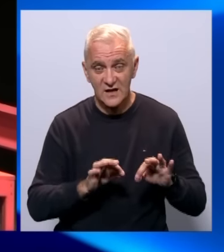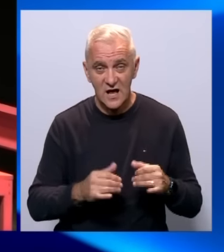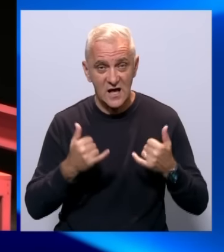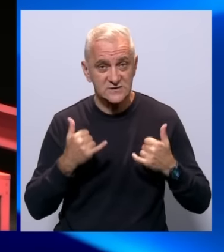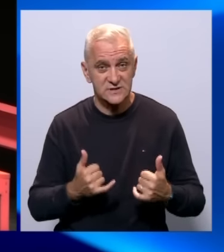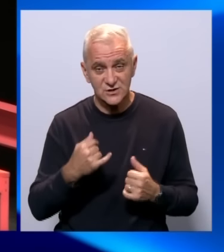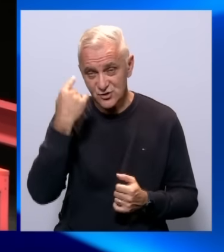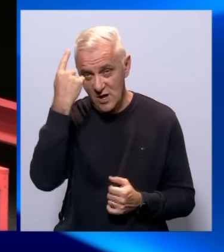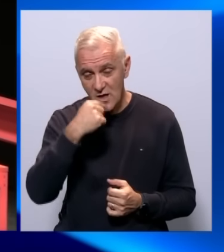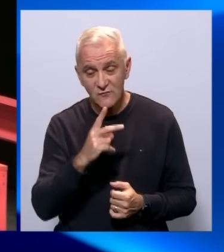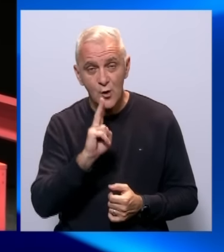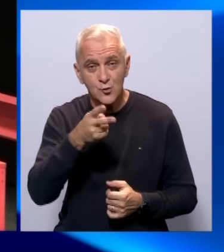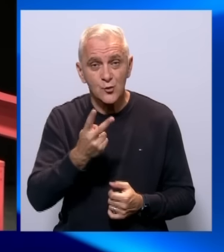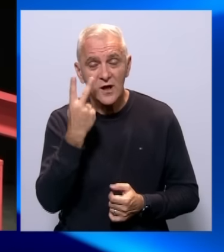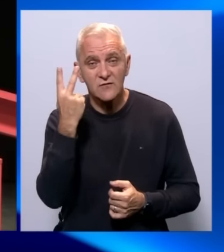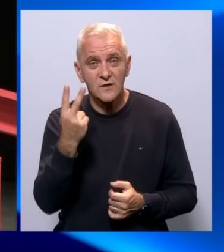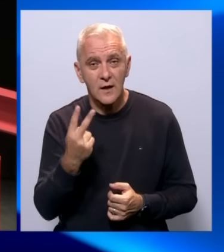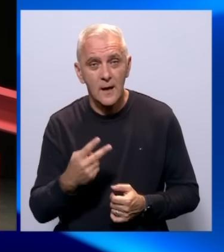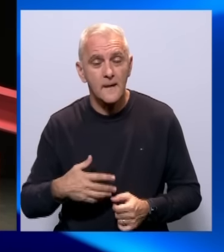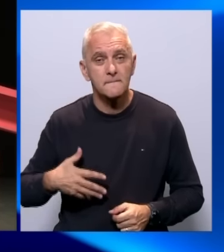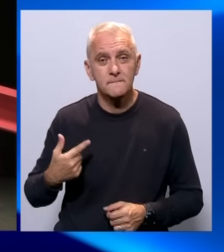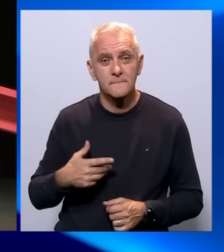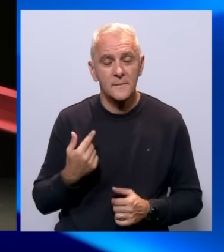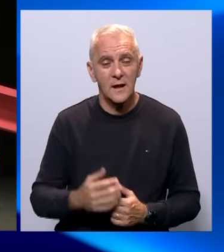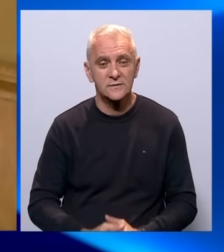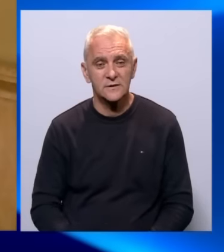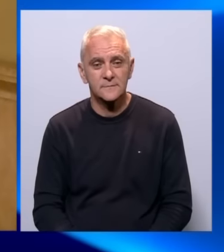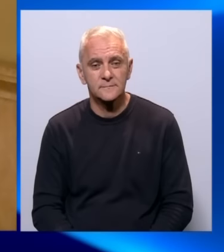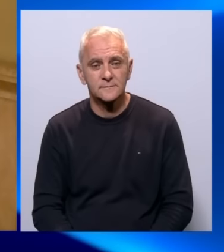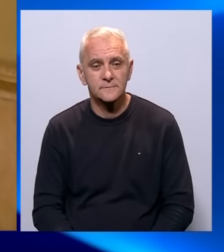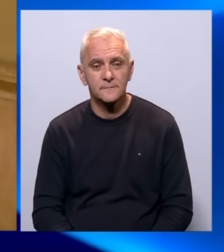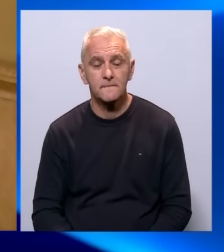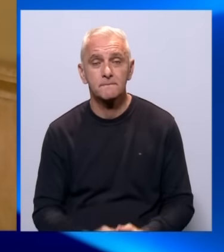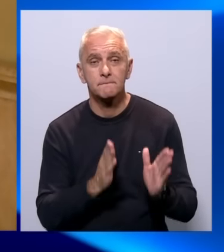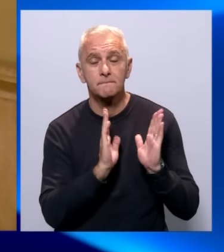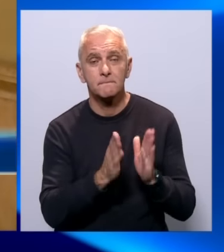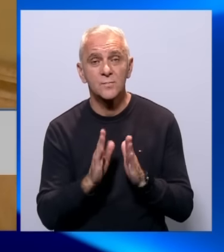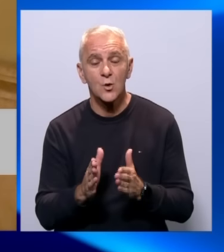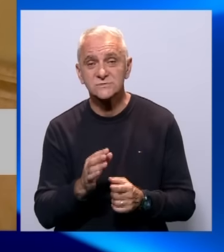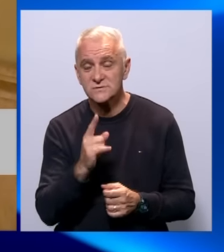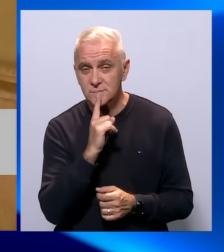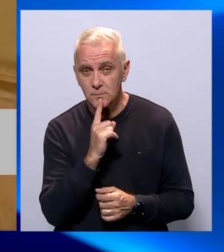sadašnje likove, a druge dvije njihove mlade verzije. Proces koji